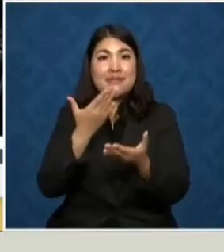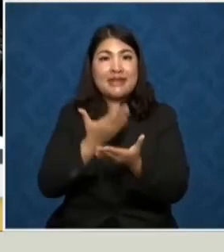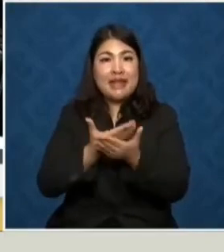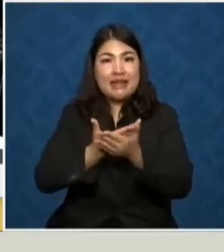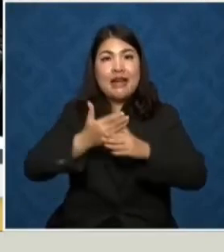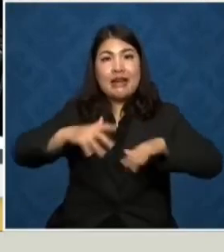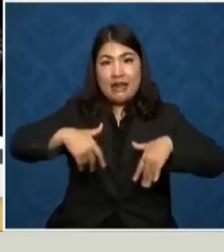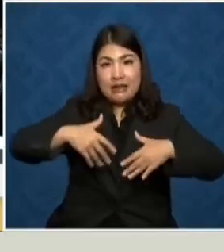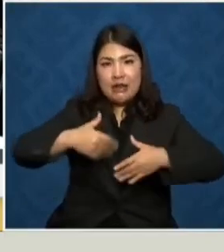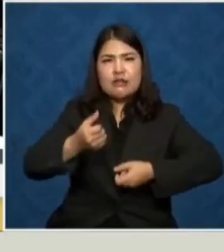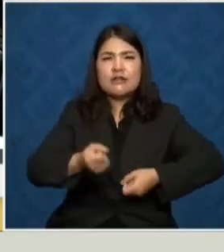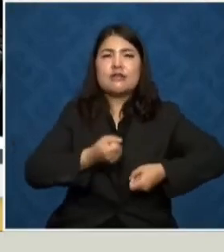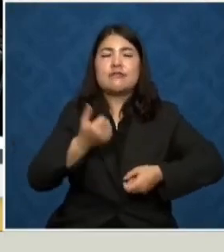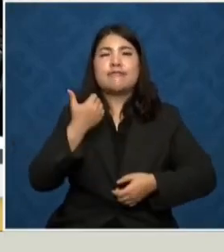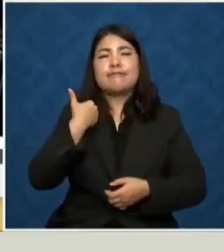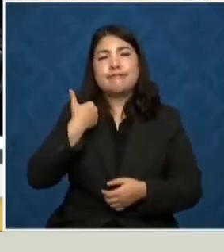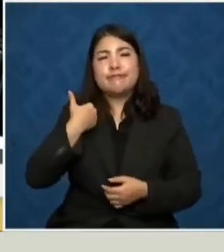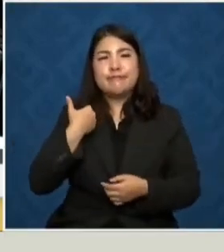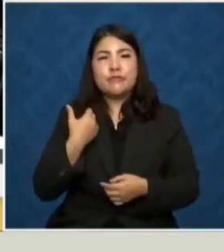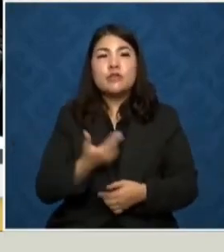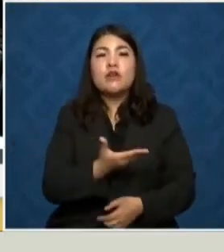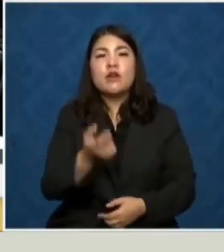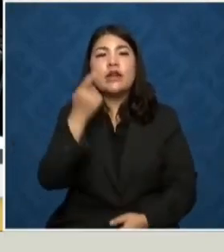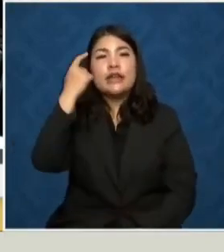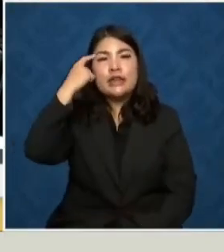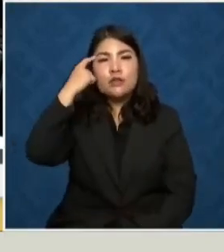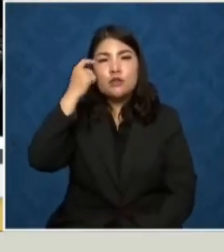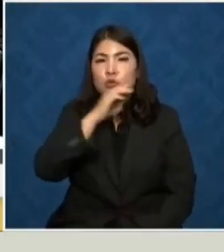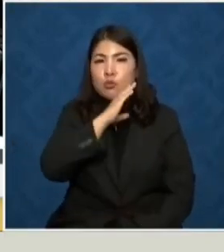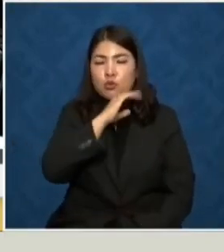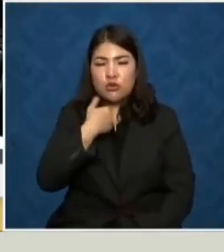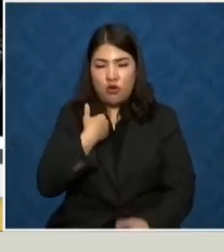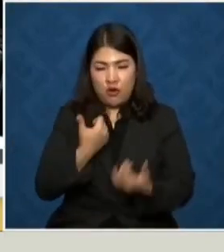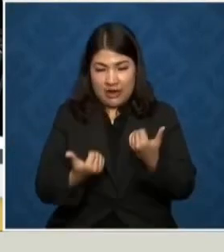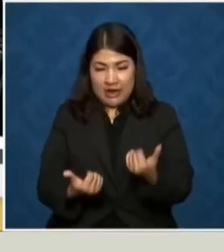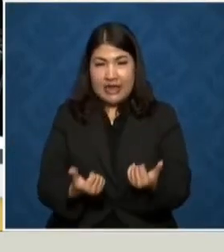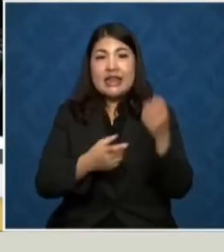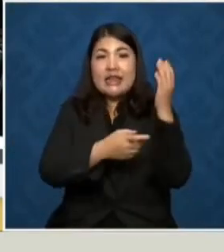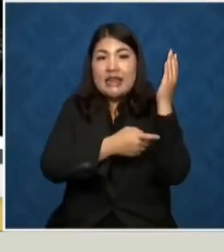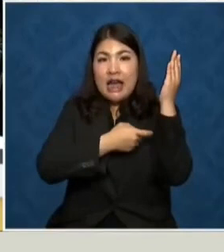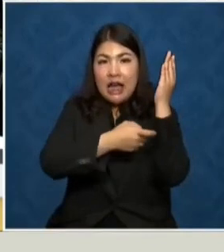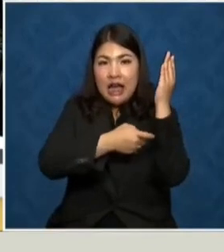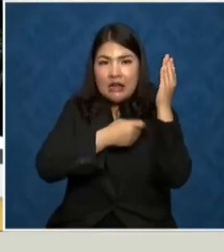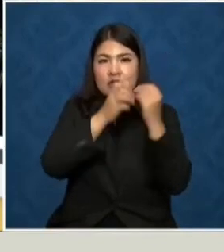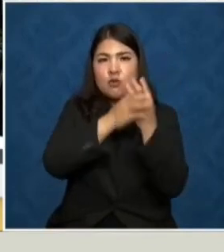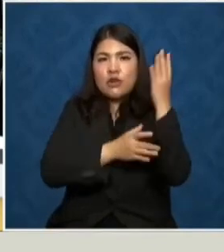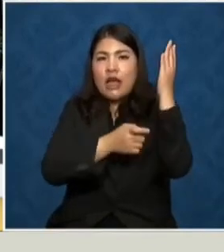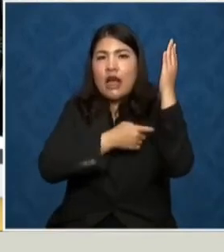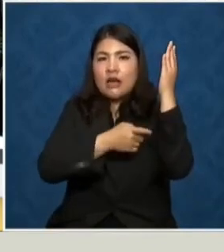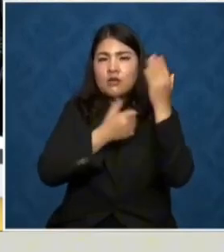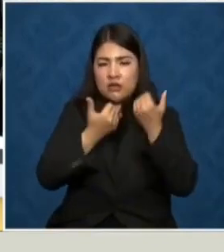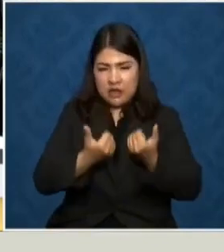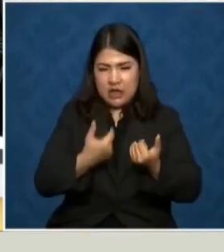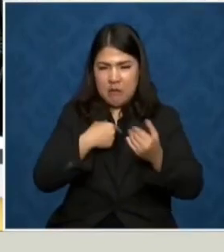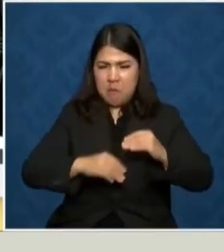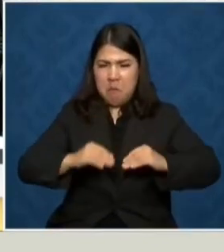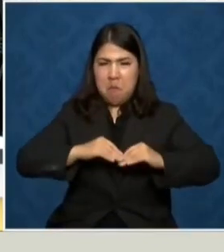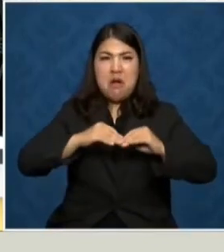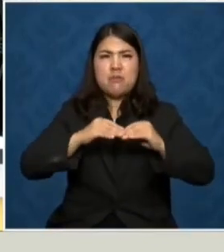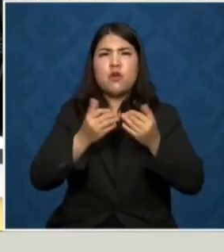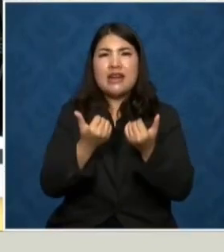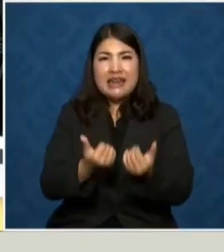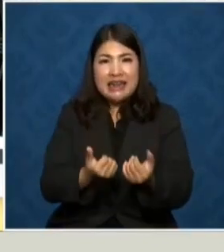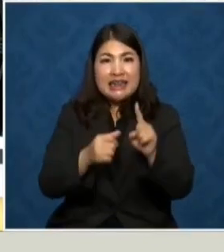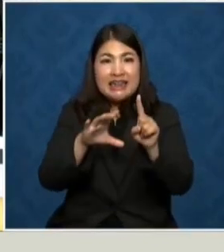ของเกษตรกรนะครับท่านลองคิดดูนะครับราคายางนะครับขึ้นไป จาก30 40บาท40บาทต่อกิโลไปถึงเกือบ100บา